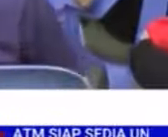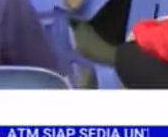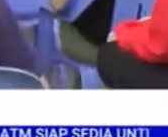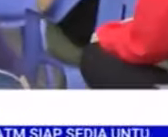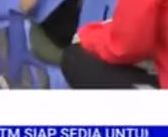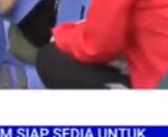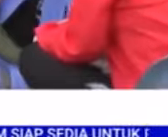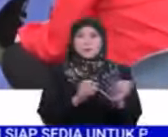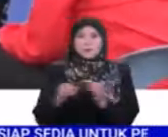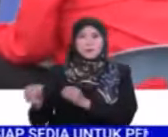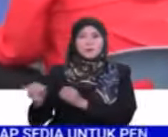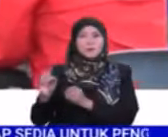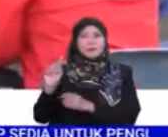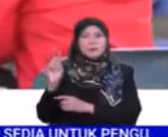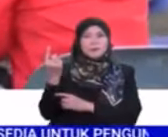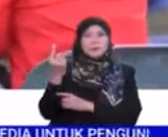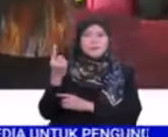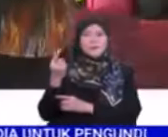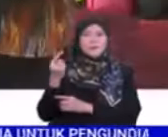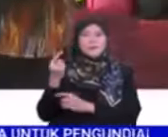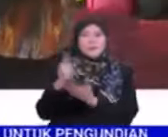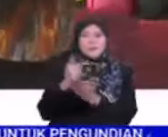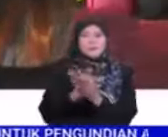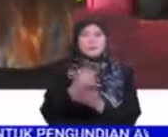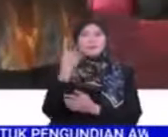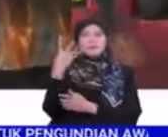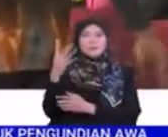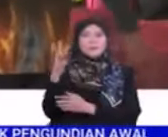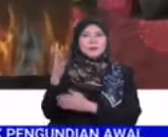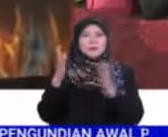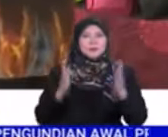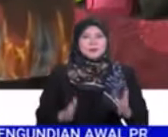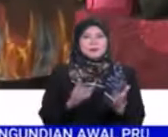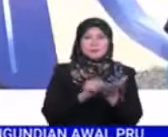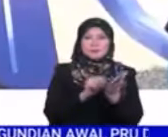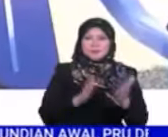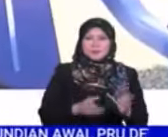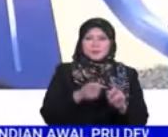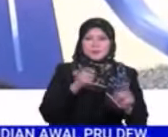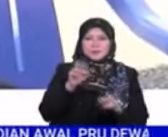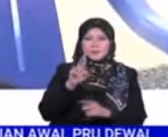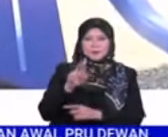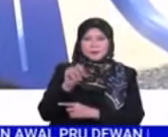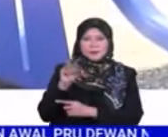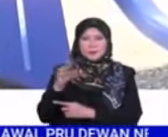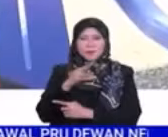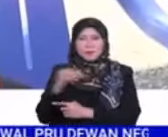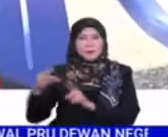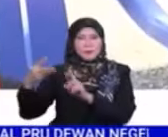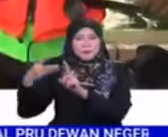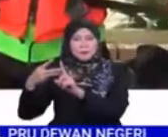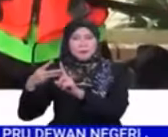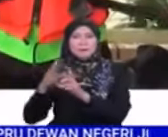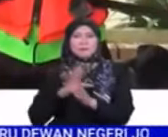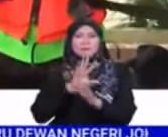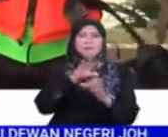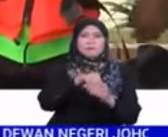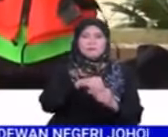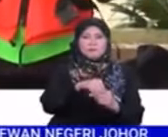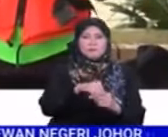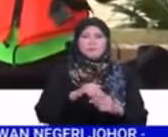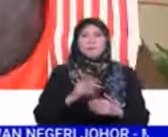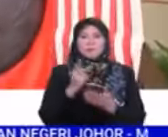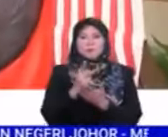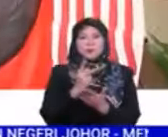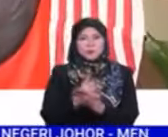Untuk penganjuran siri pertama kursus ini, seramai 14 petugas media dari RTM dan Bernama terpilih untuk menyertainya.